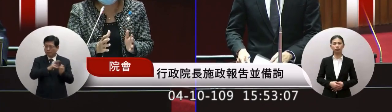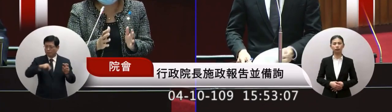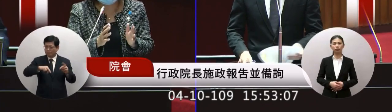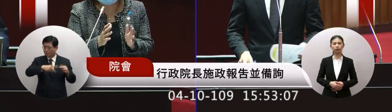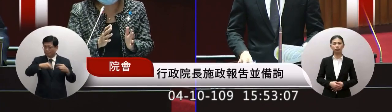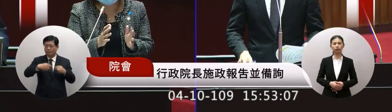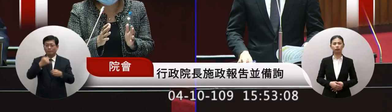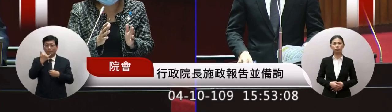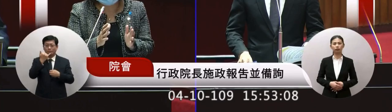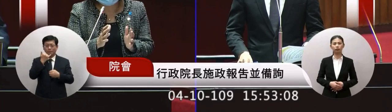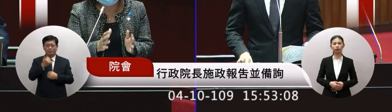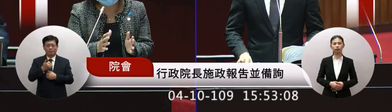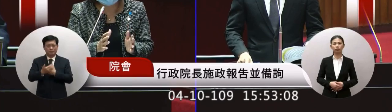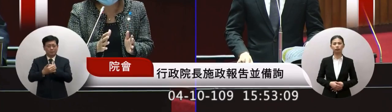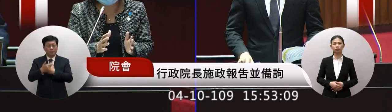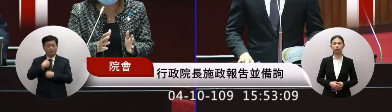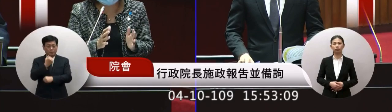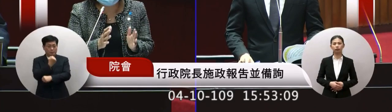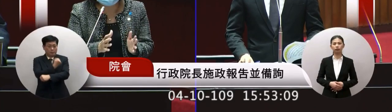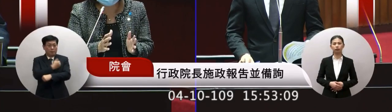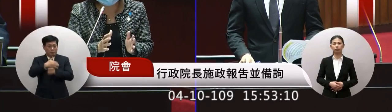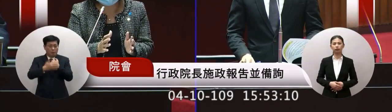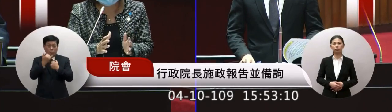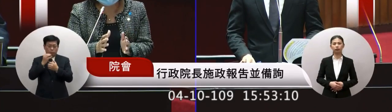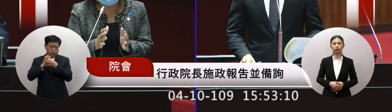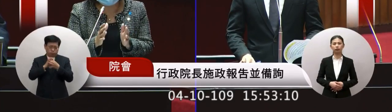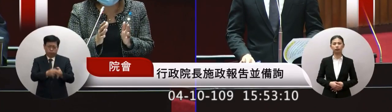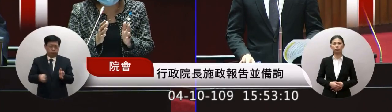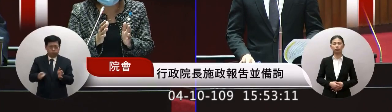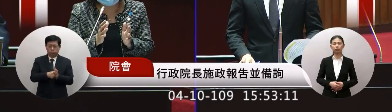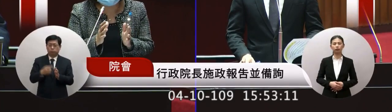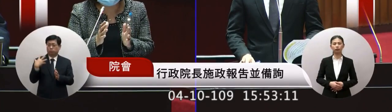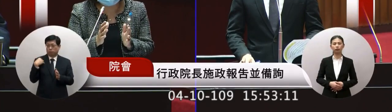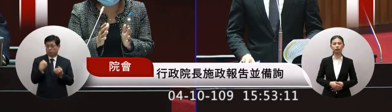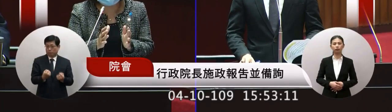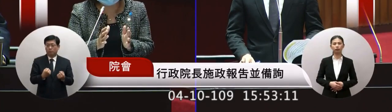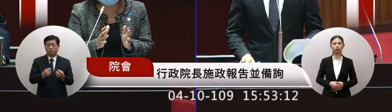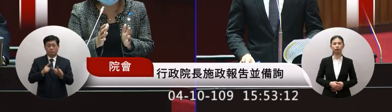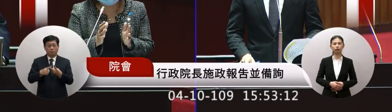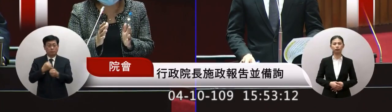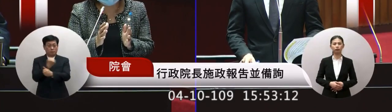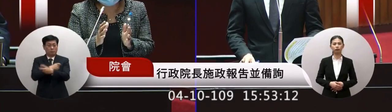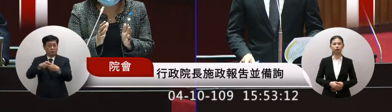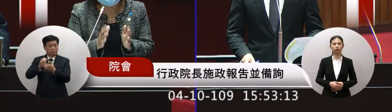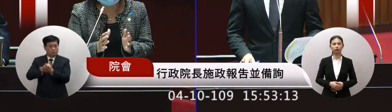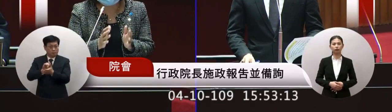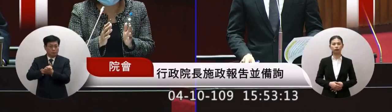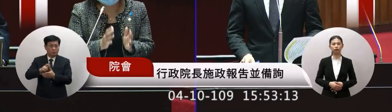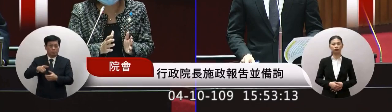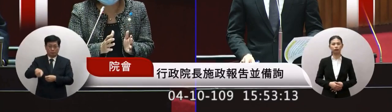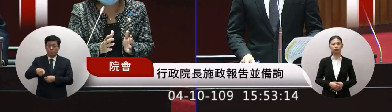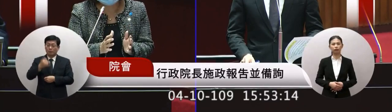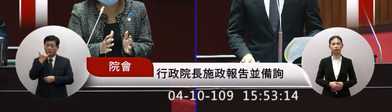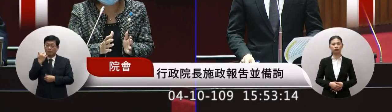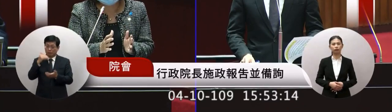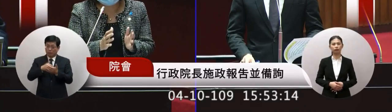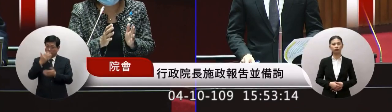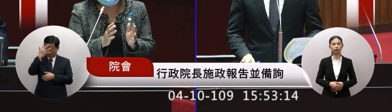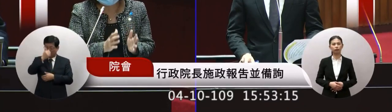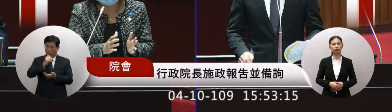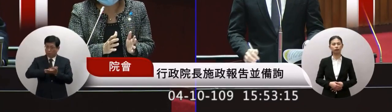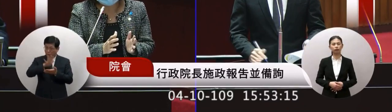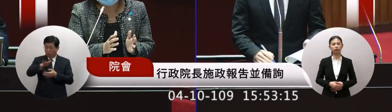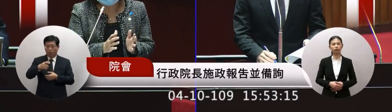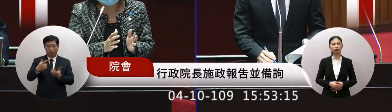怎好咱即个吼劳保会当永续哦。啊，咱即个劳工吼啊，拍拼到年老的时阵吼